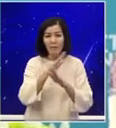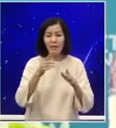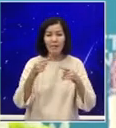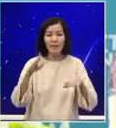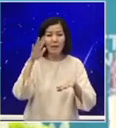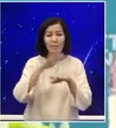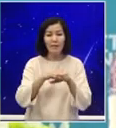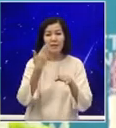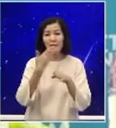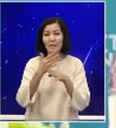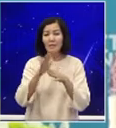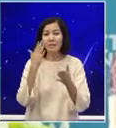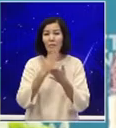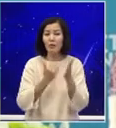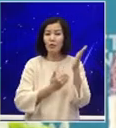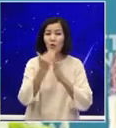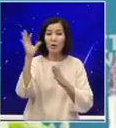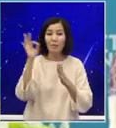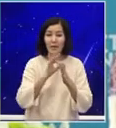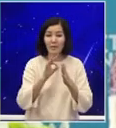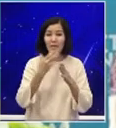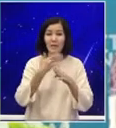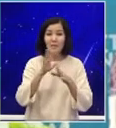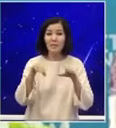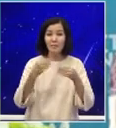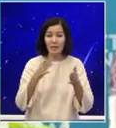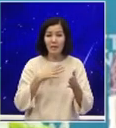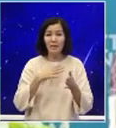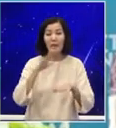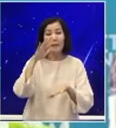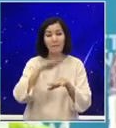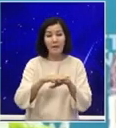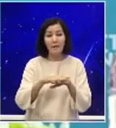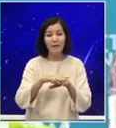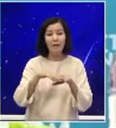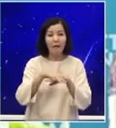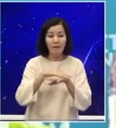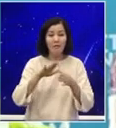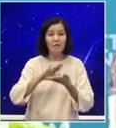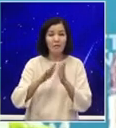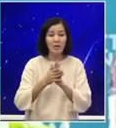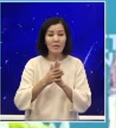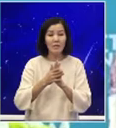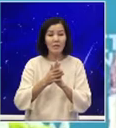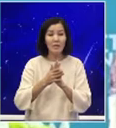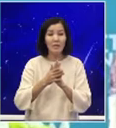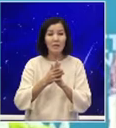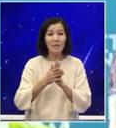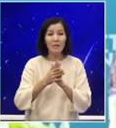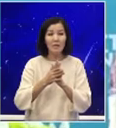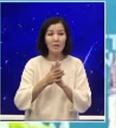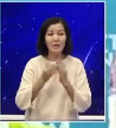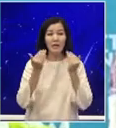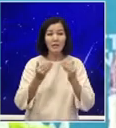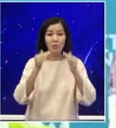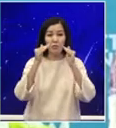бірнеше несиесі бар адамдарға жоғары пайызбен несие таратқан. Яғни ол банктер халықтың әлеуметтік жағдайын ушығуына себепкер болып